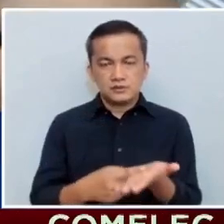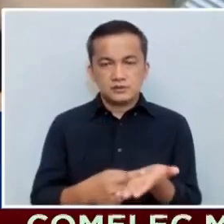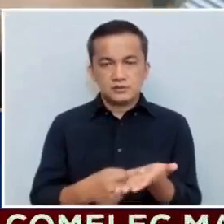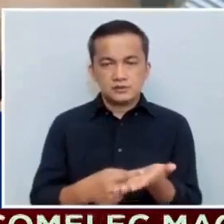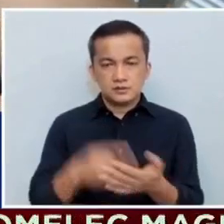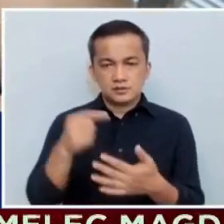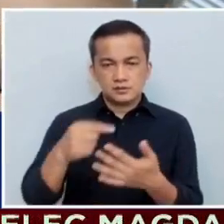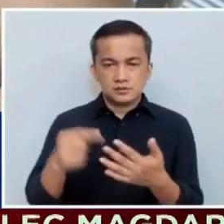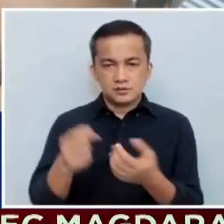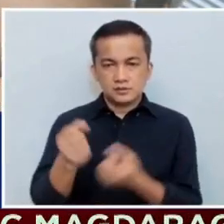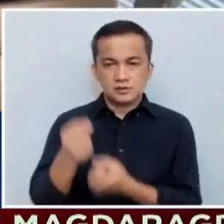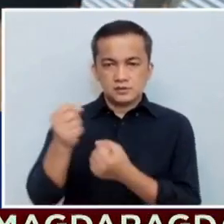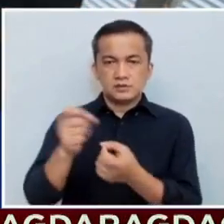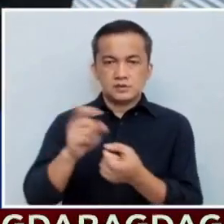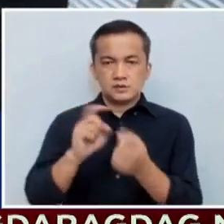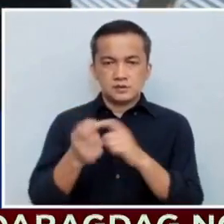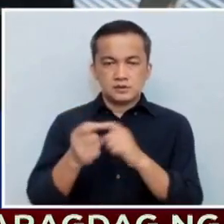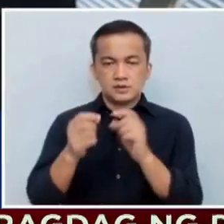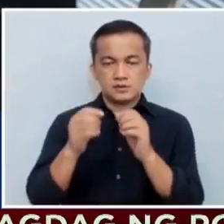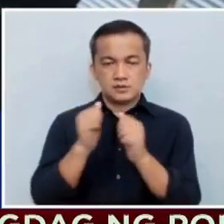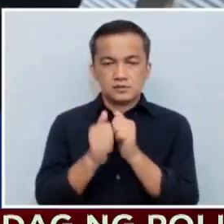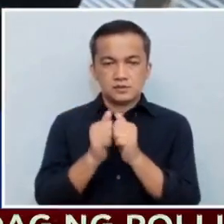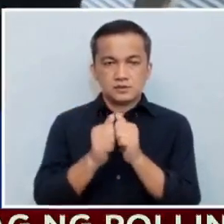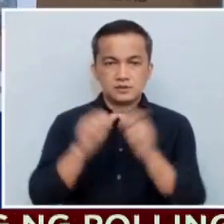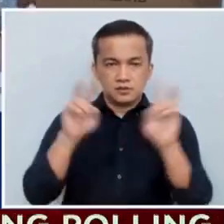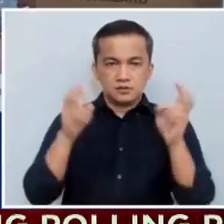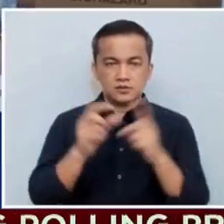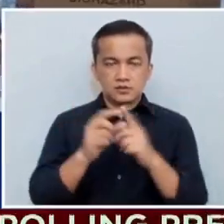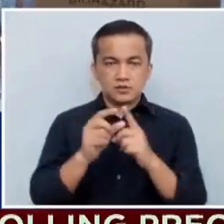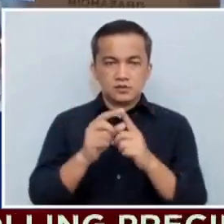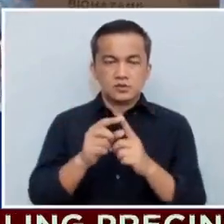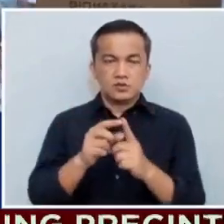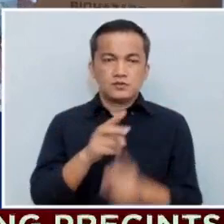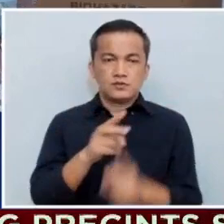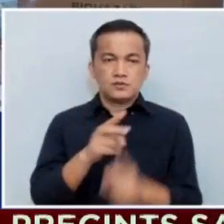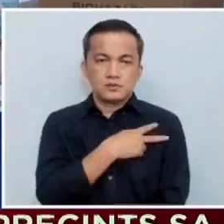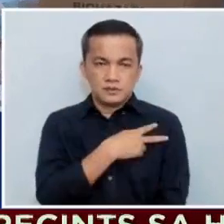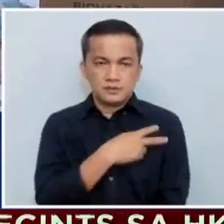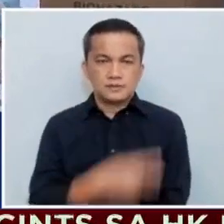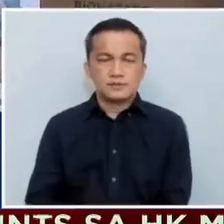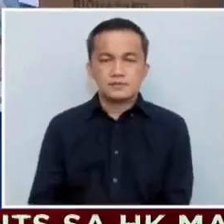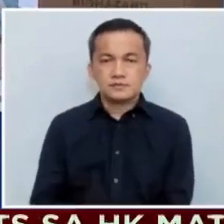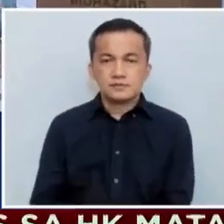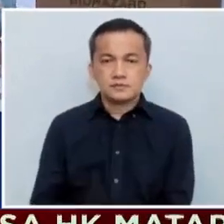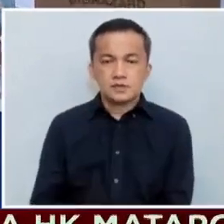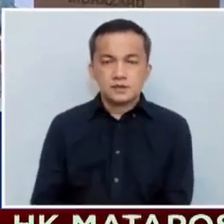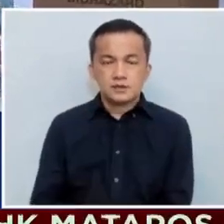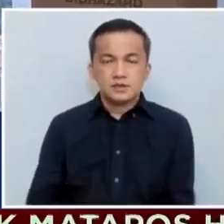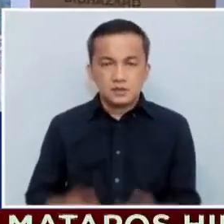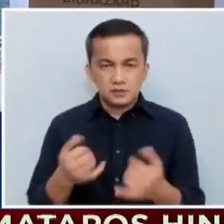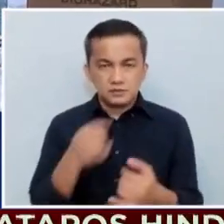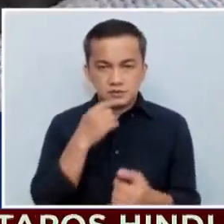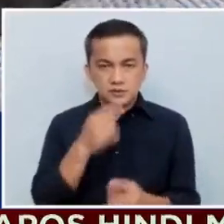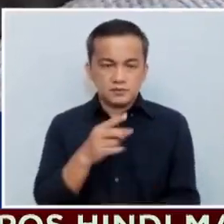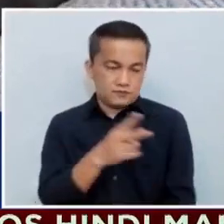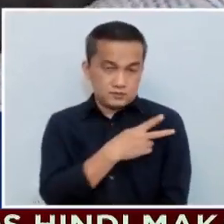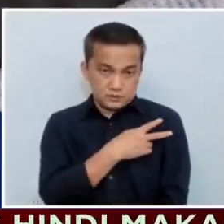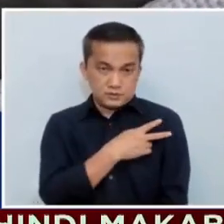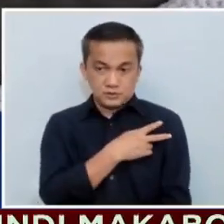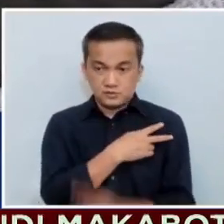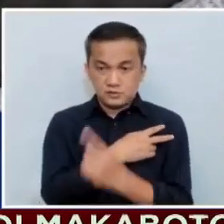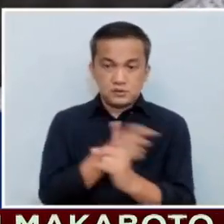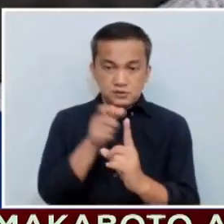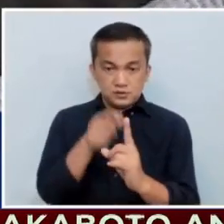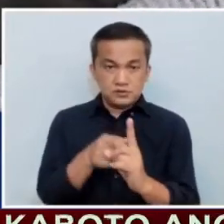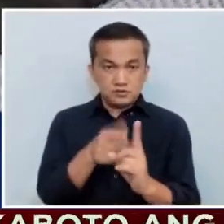mungkahing baguhin ang kahulugan ng salitang fully vaccinated. Sa ngayon kasi maituturing na fully vaccinated ang isang tao